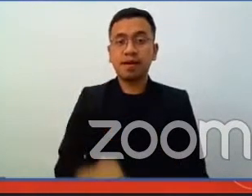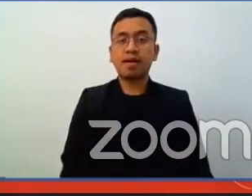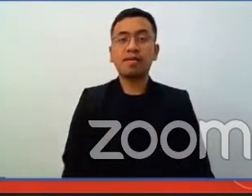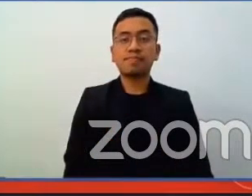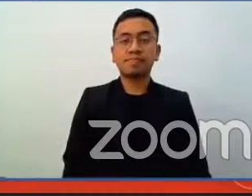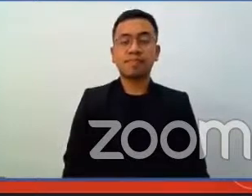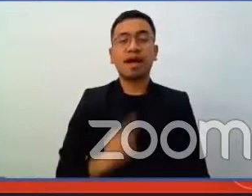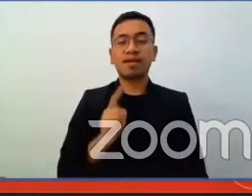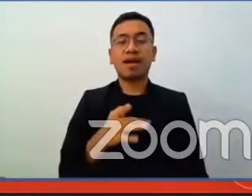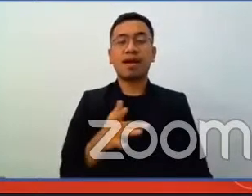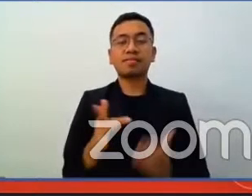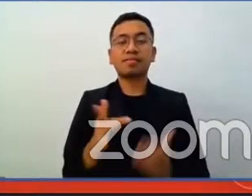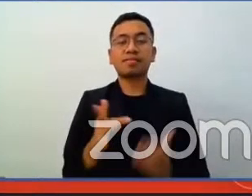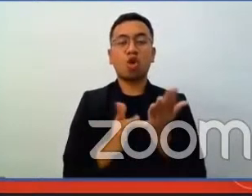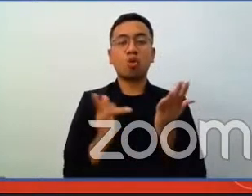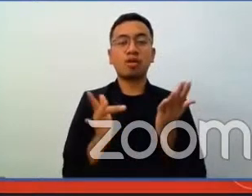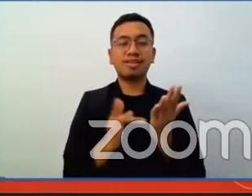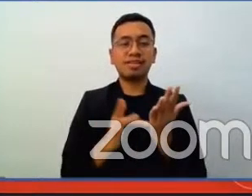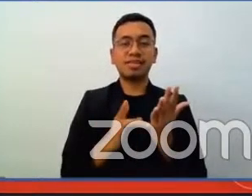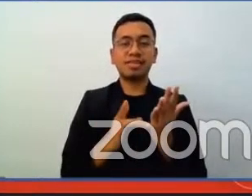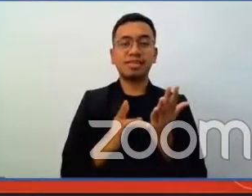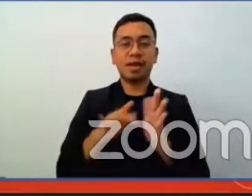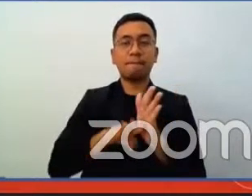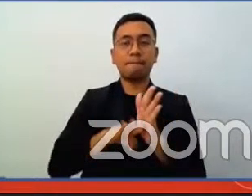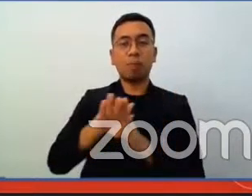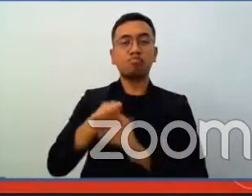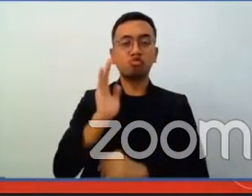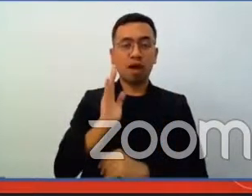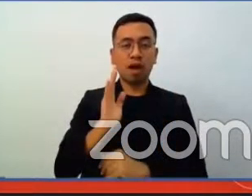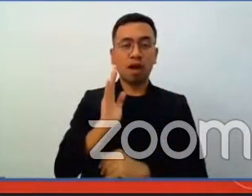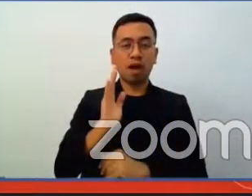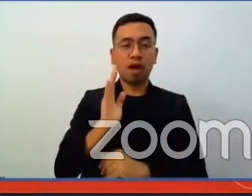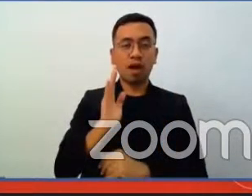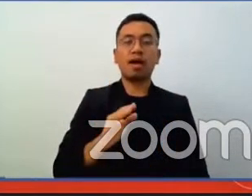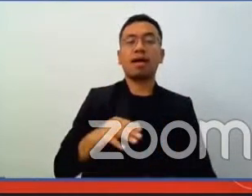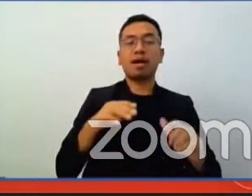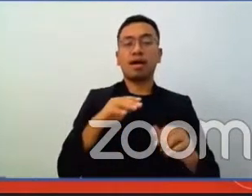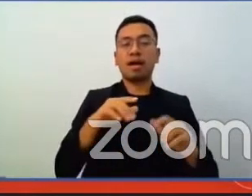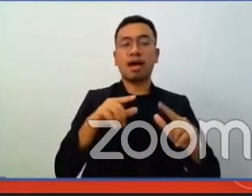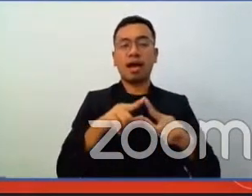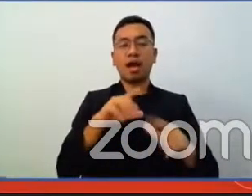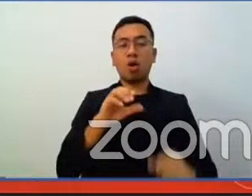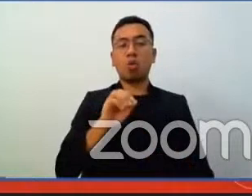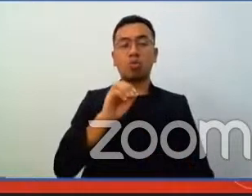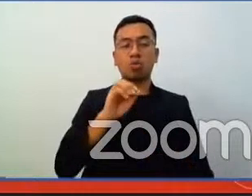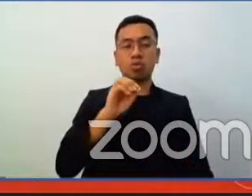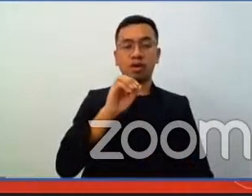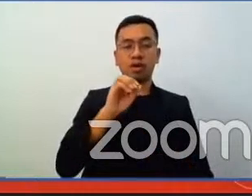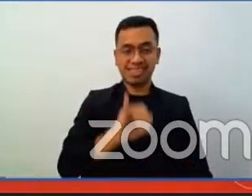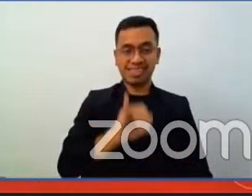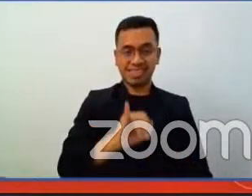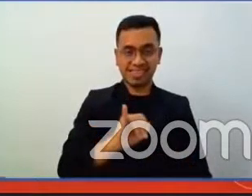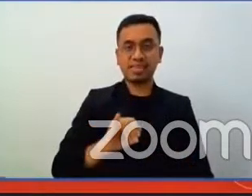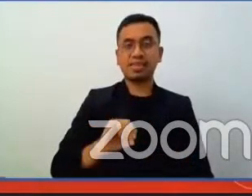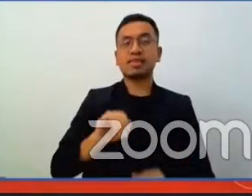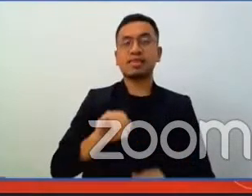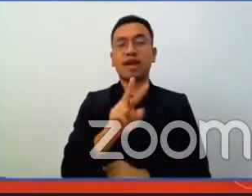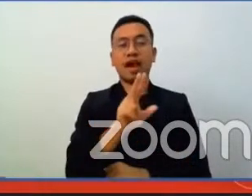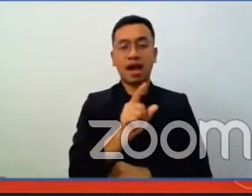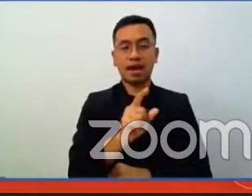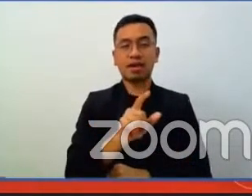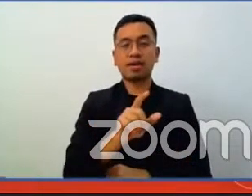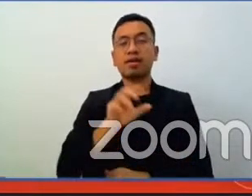ada beberapa teknologi yang sudah berkembang secara baik. IoT, VR, 3D